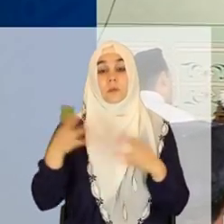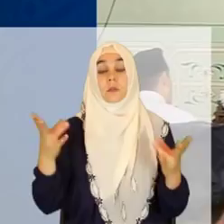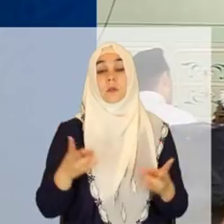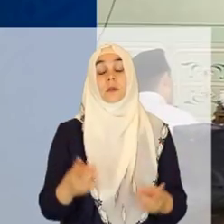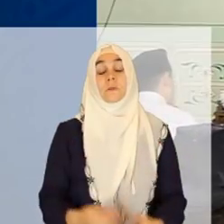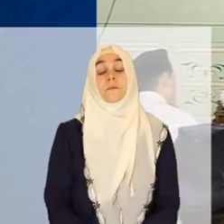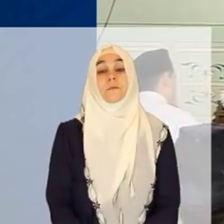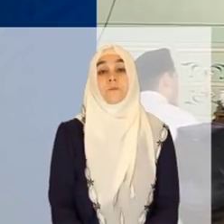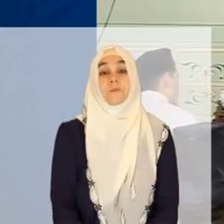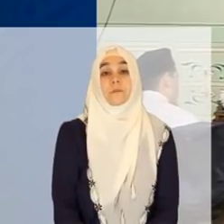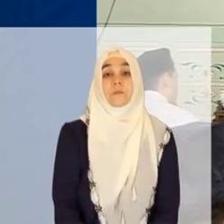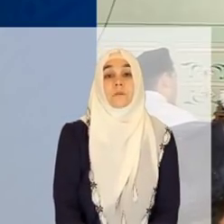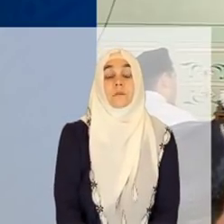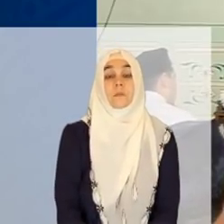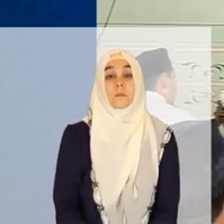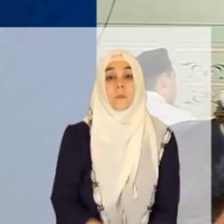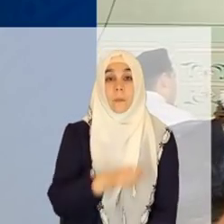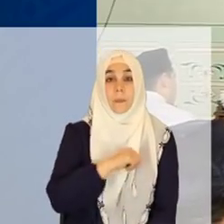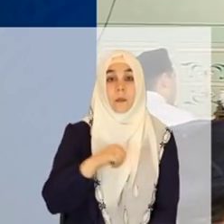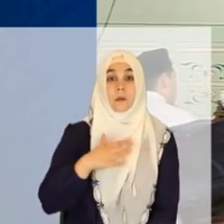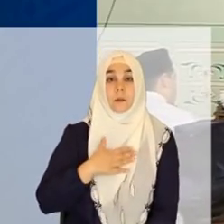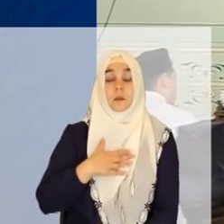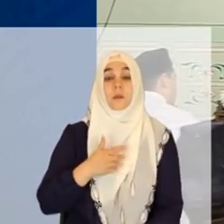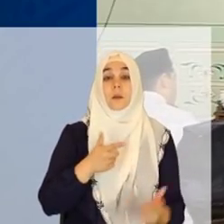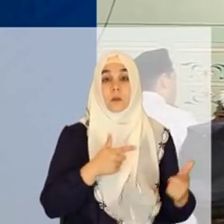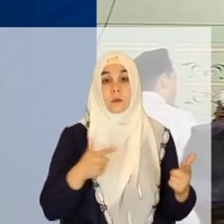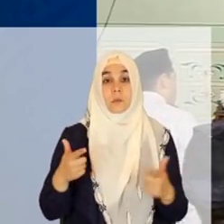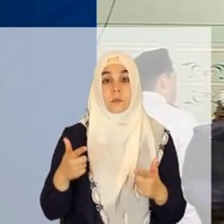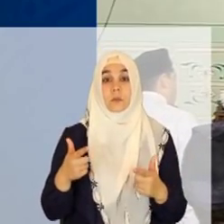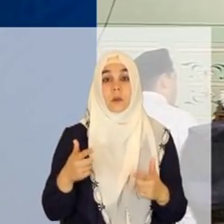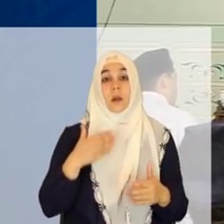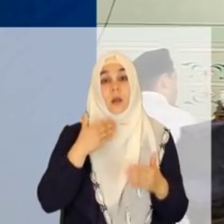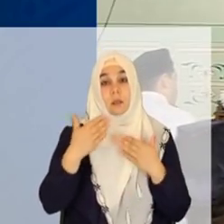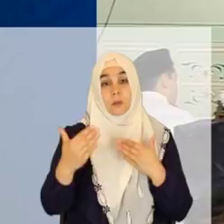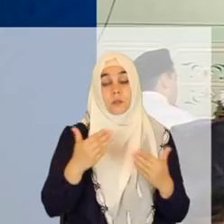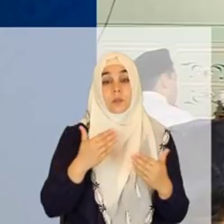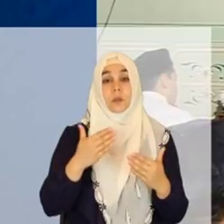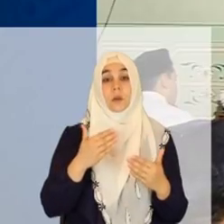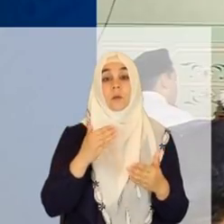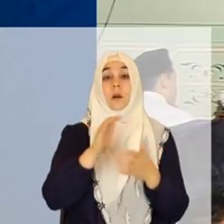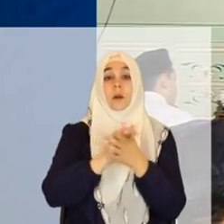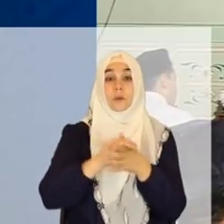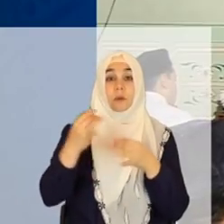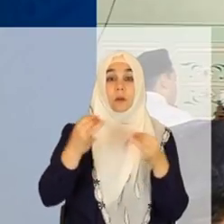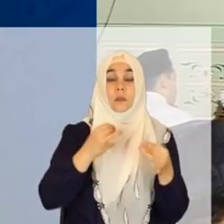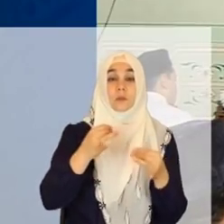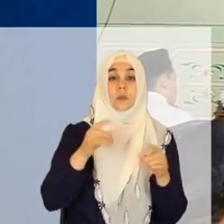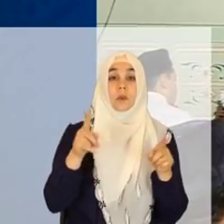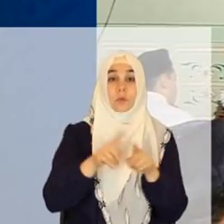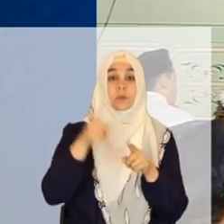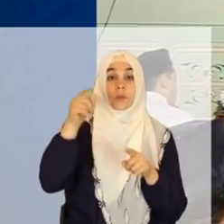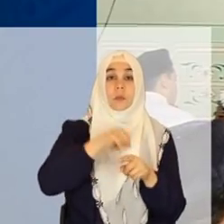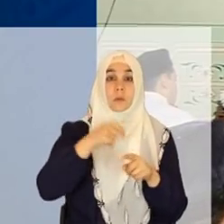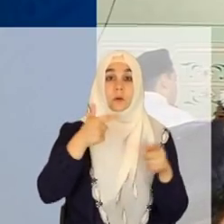bor. Biz tayyormiz. Osha muloqotga ham, hamkorlikka ham. Endi ular ham